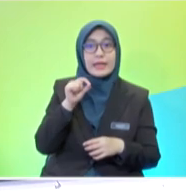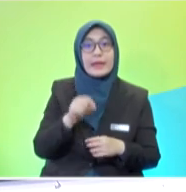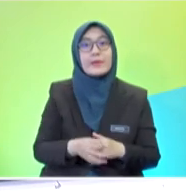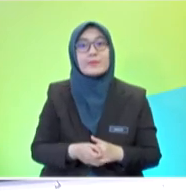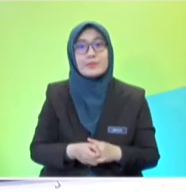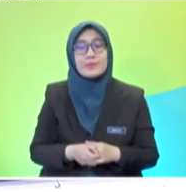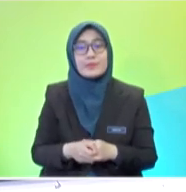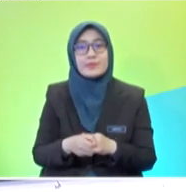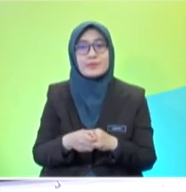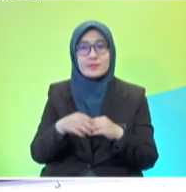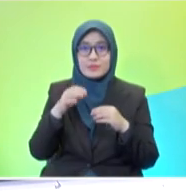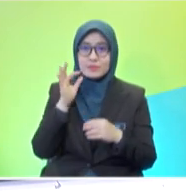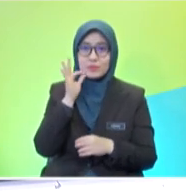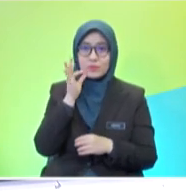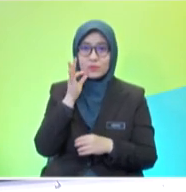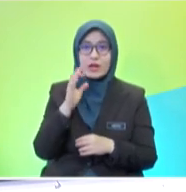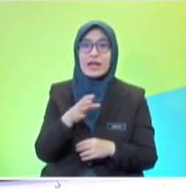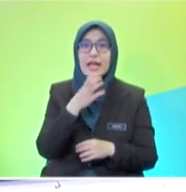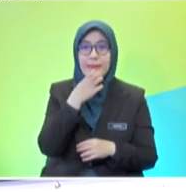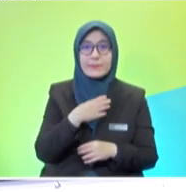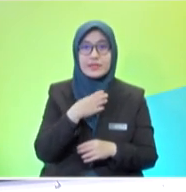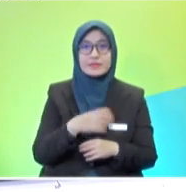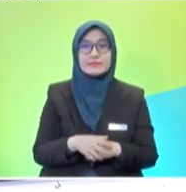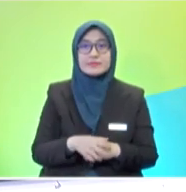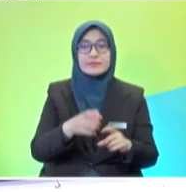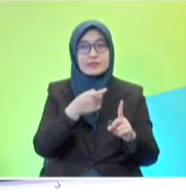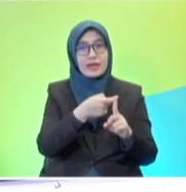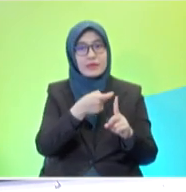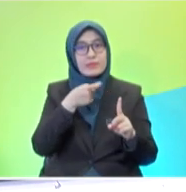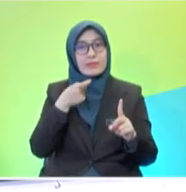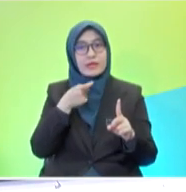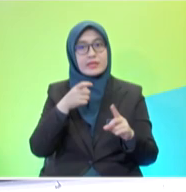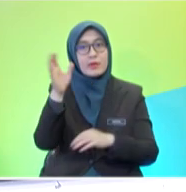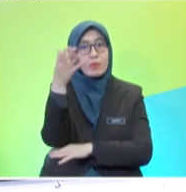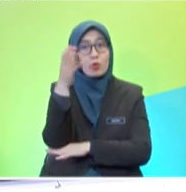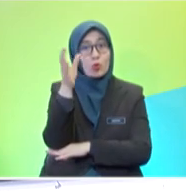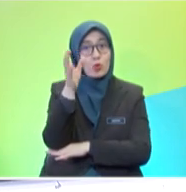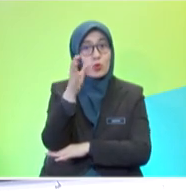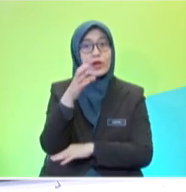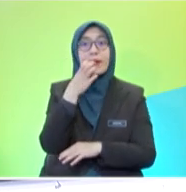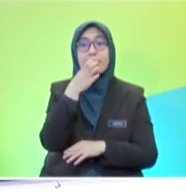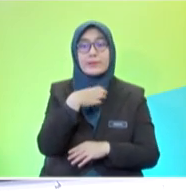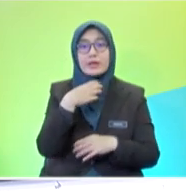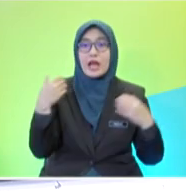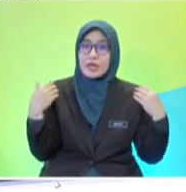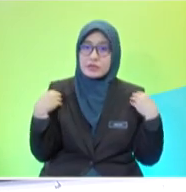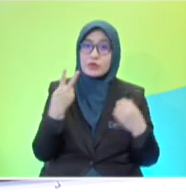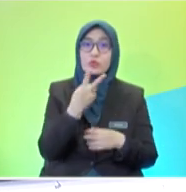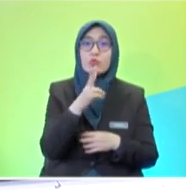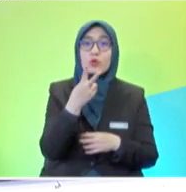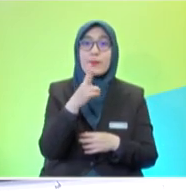jadi daripada buku Apple terdapat 12 biji buah apel